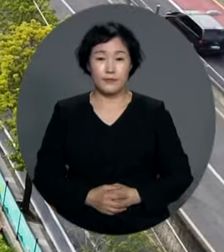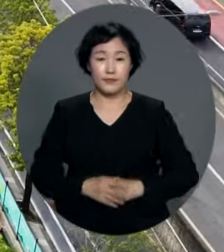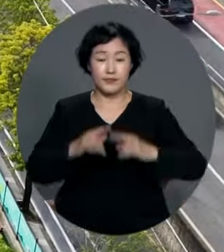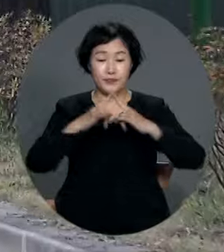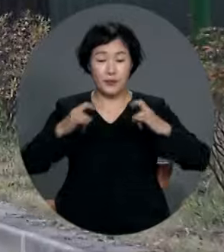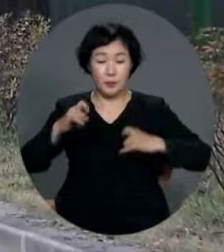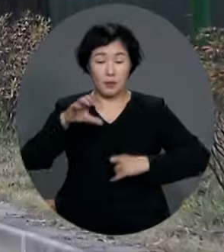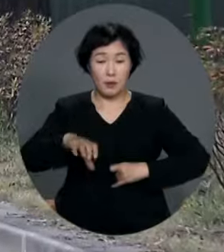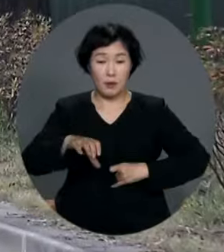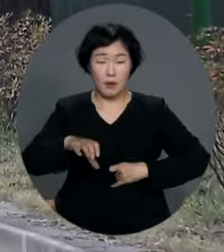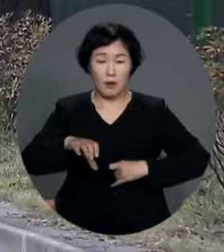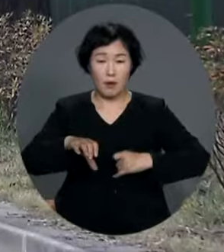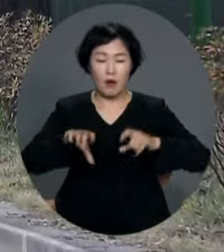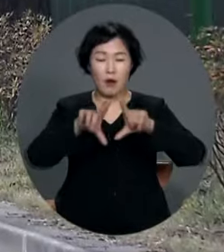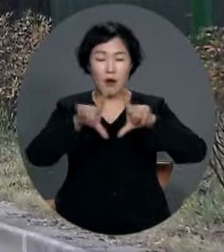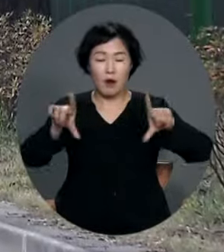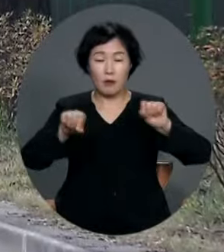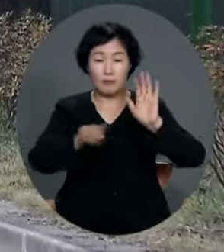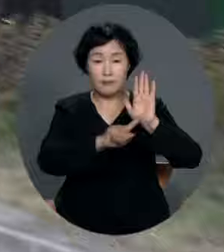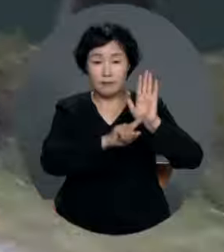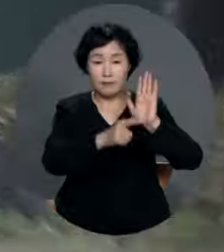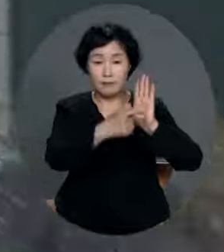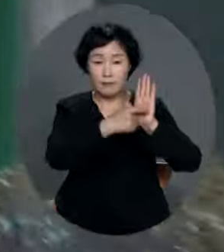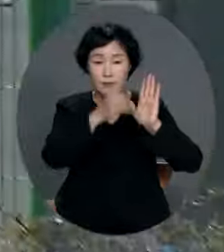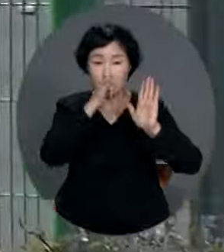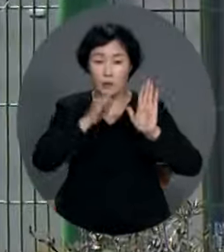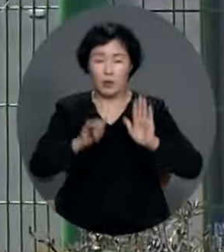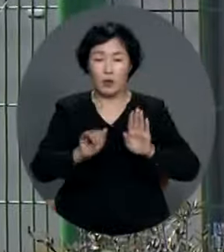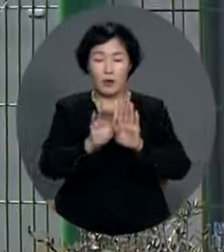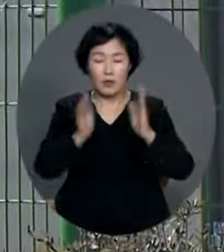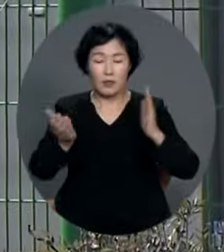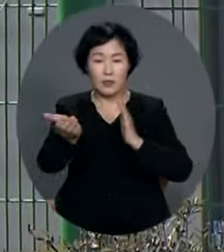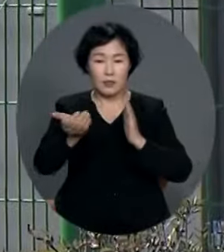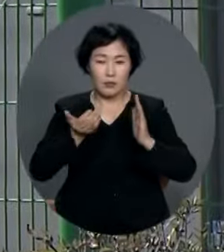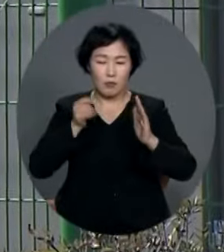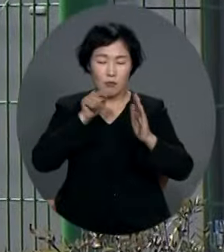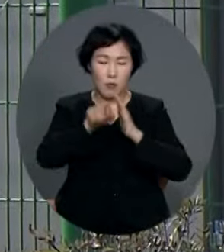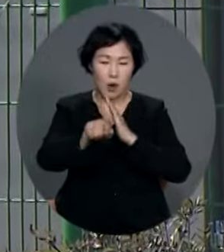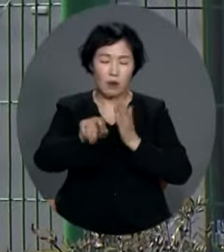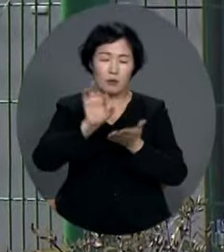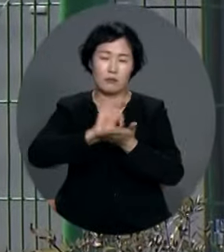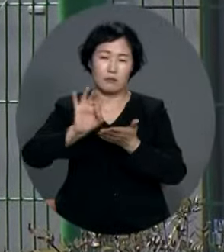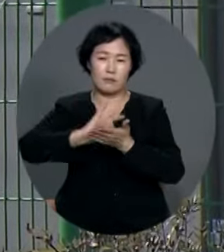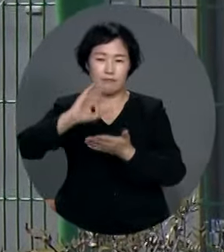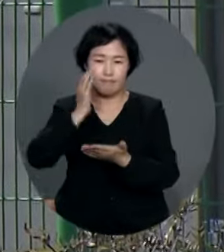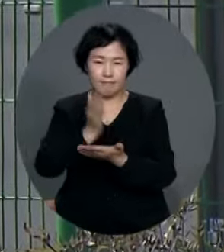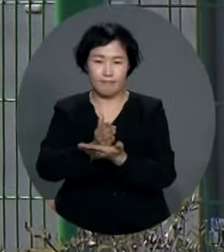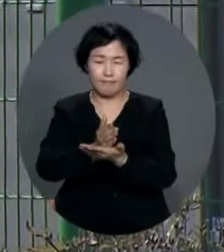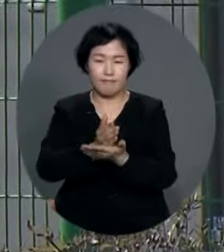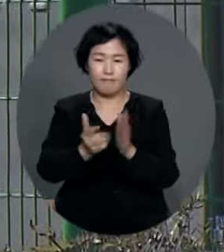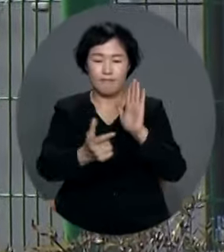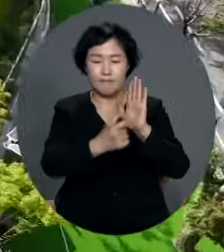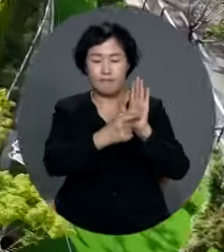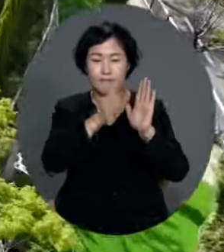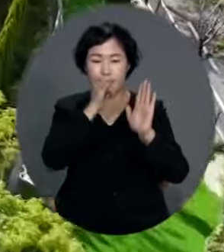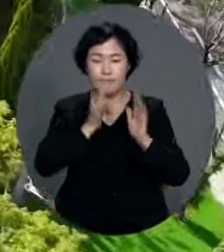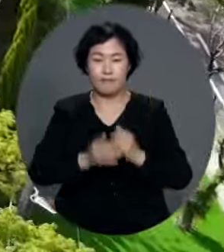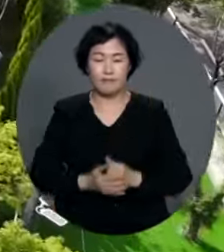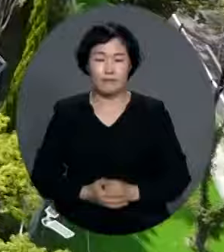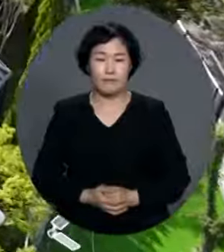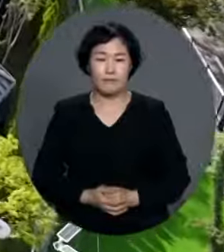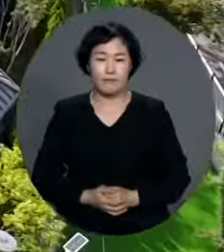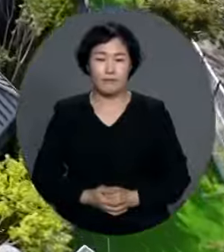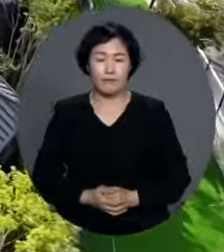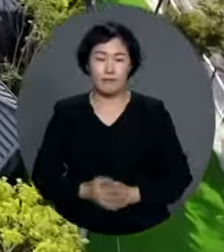캠핑장 입구에 안내문이 붙었습니다. 개장 전까지 외부인의 출입과 이용을 제한한다는 겁니다.